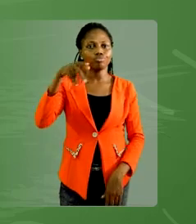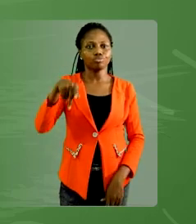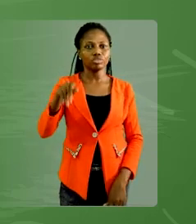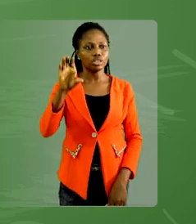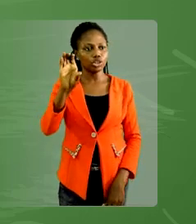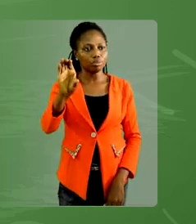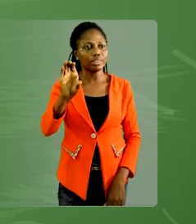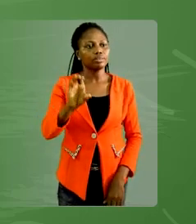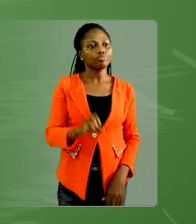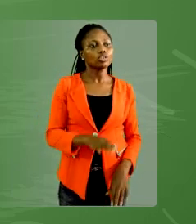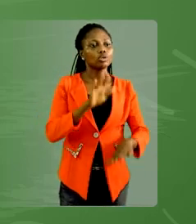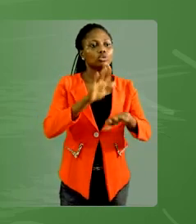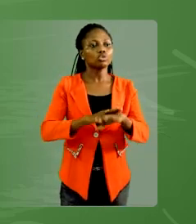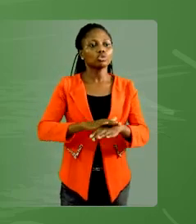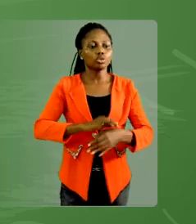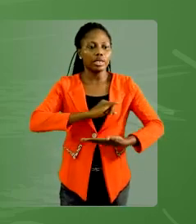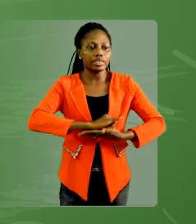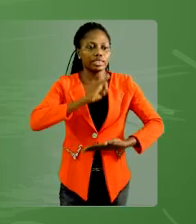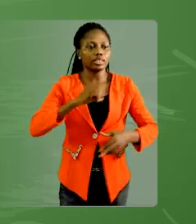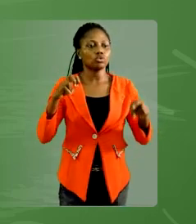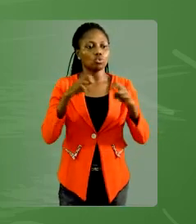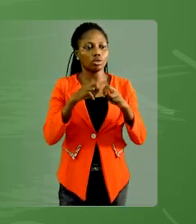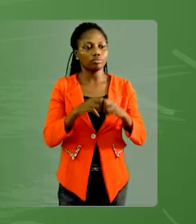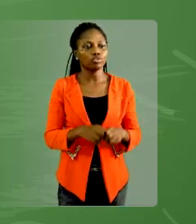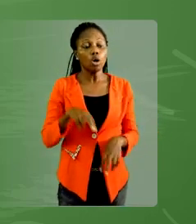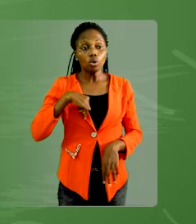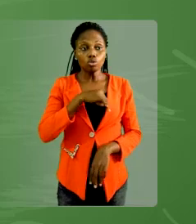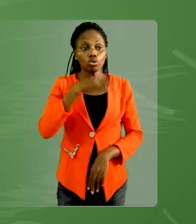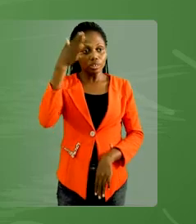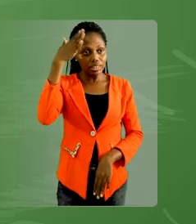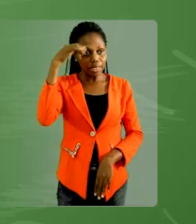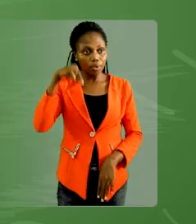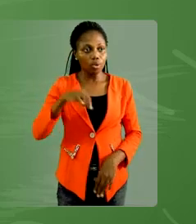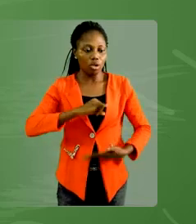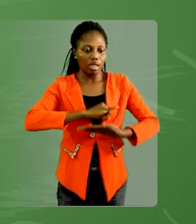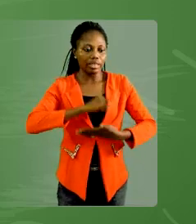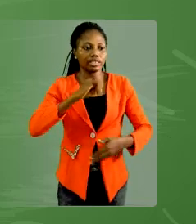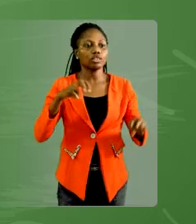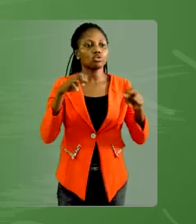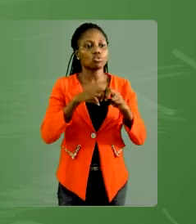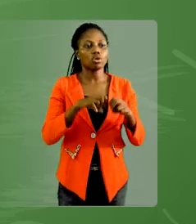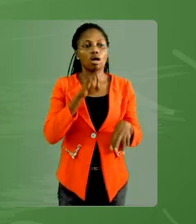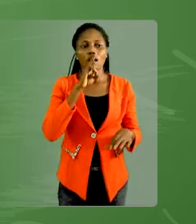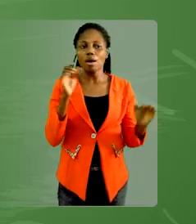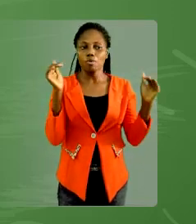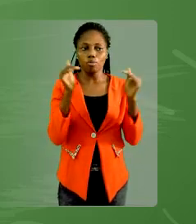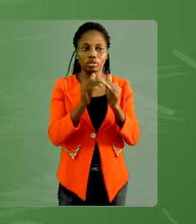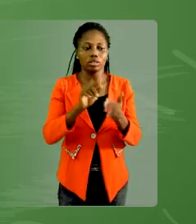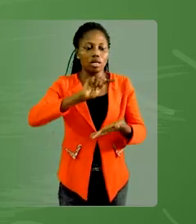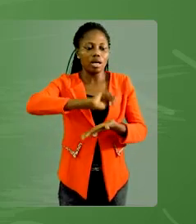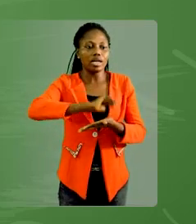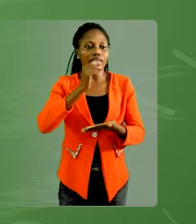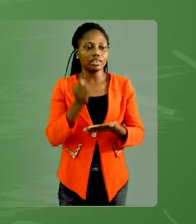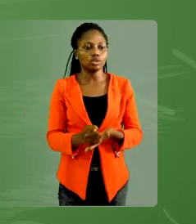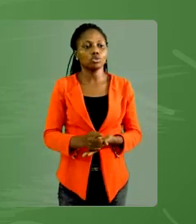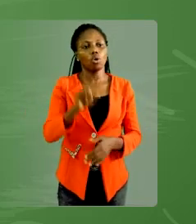physique, vous avez vu l'intensité du courant. Et on sait que l'intensité du courant est proportionnelle à la